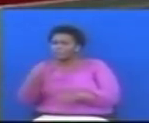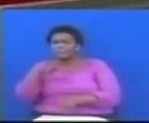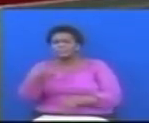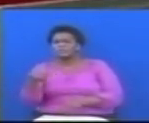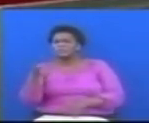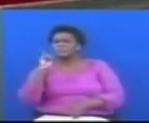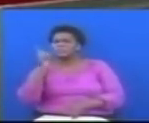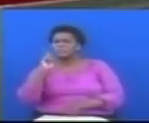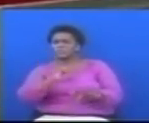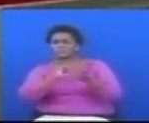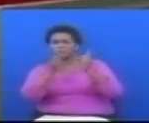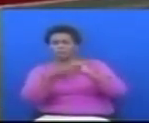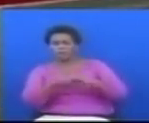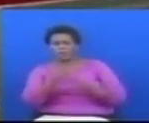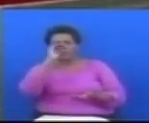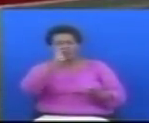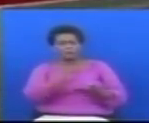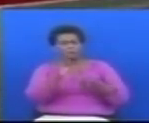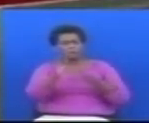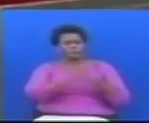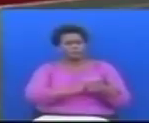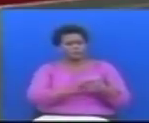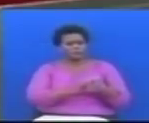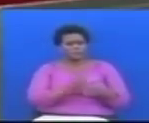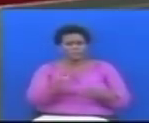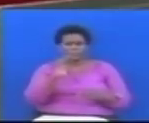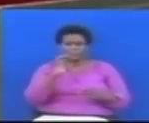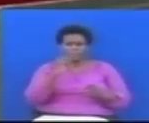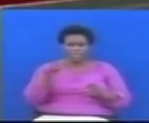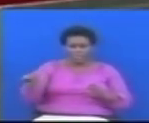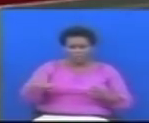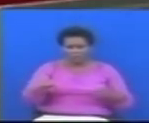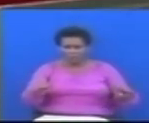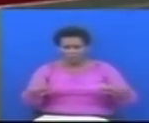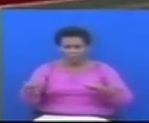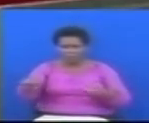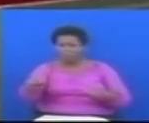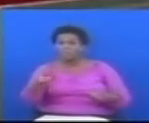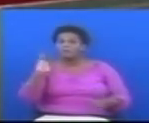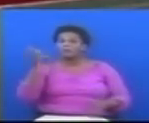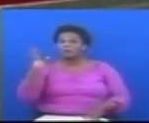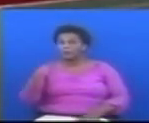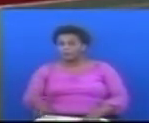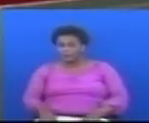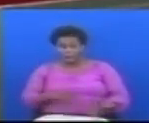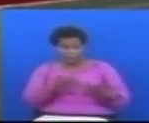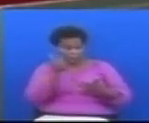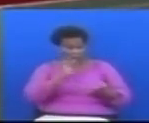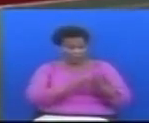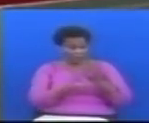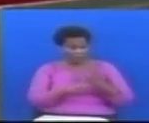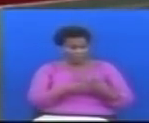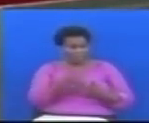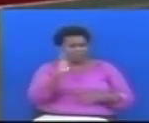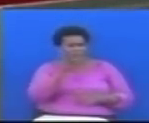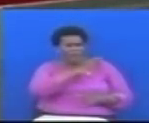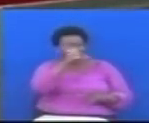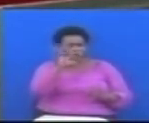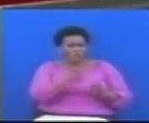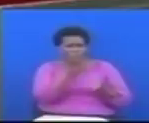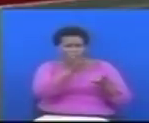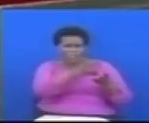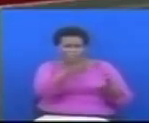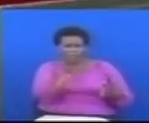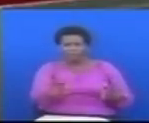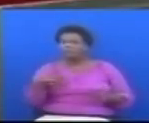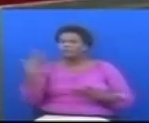na mkaa. Kwa kuwa sehemu ya kuni na mkaa unaotumika katika jiji la Dar es Salaam uzalishwa katika wilaya ya Kibiti, hatua ya